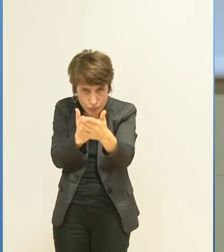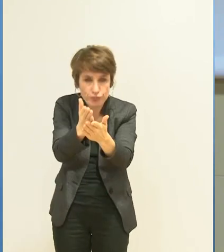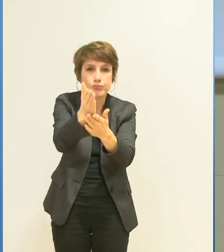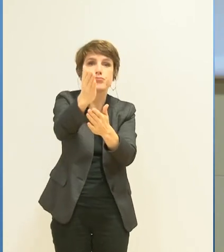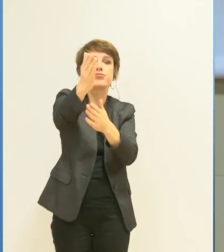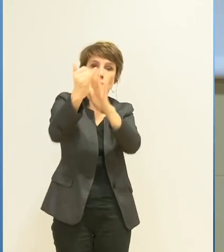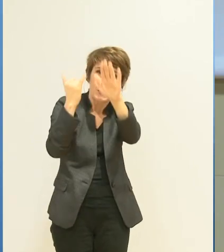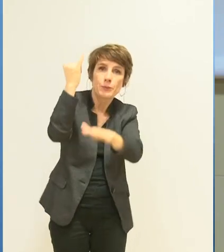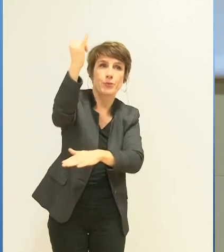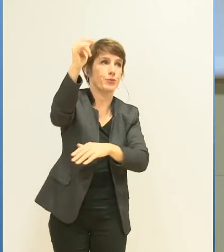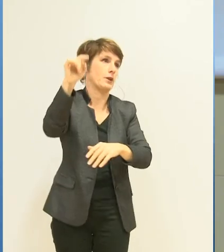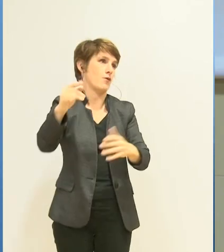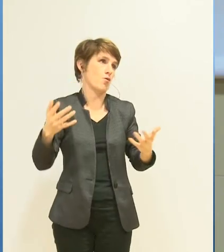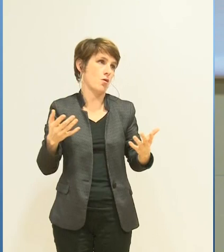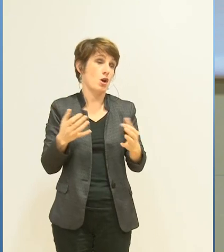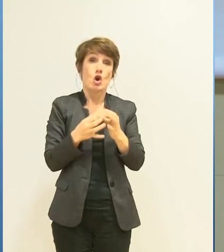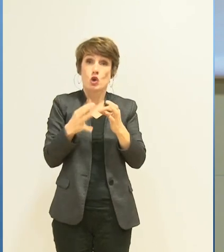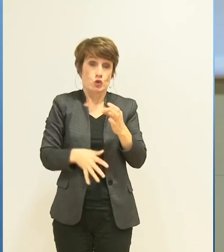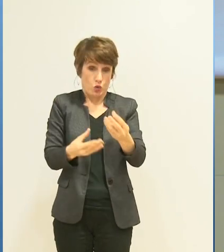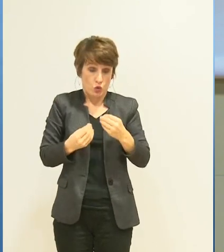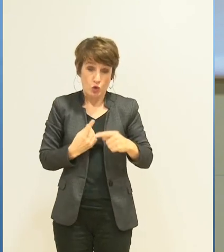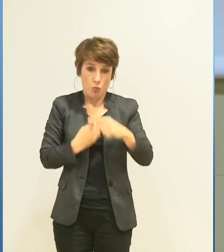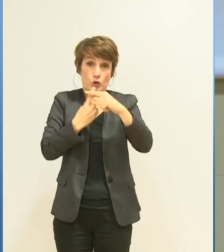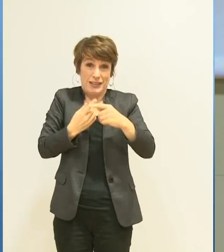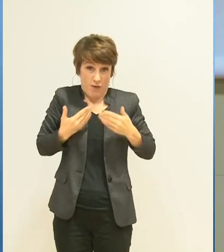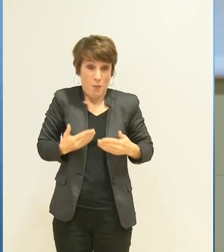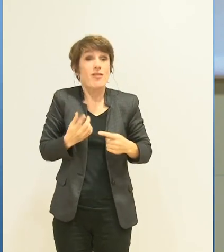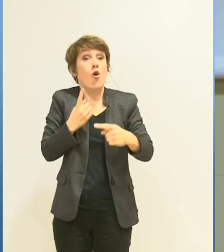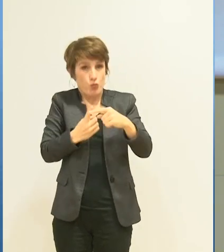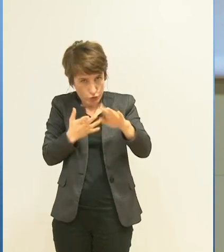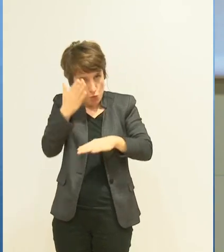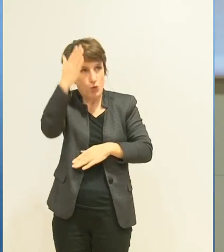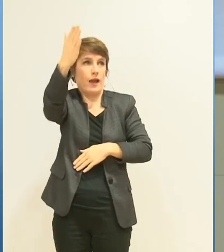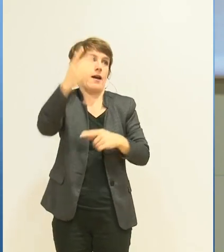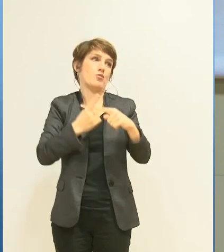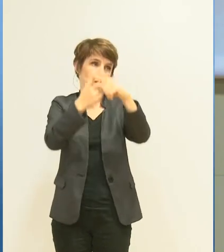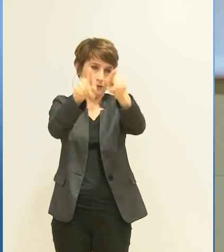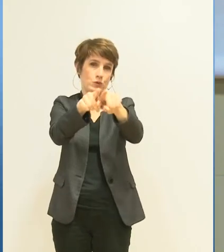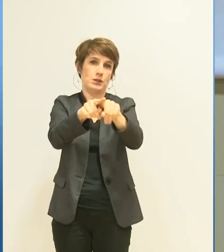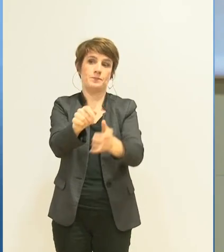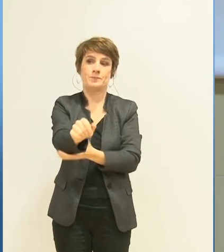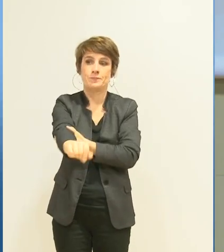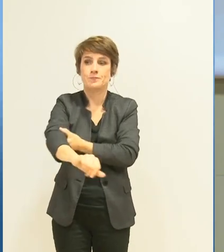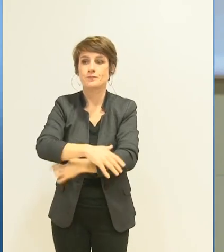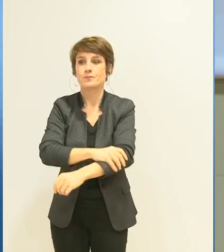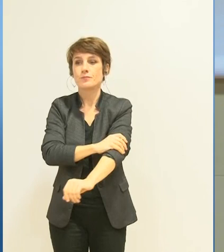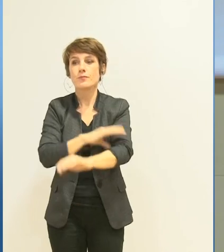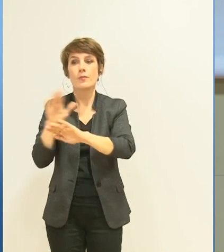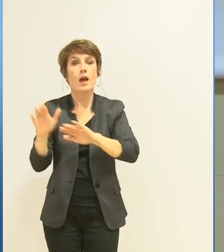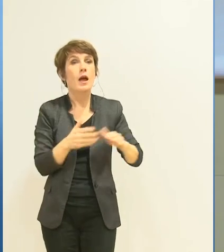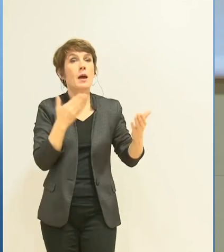aussi de long terme ce sont des solutions qui sont bonnes pour tout de suite est bonne pour le long terme je vais maintenant passer donc au vote